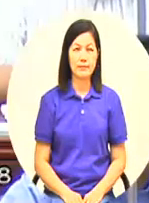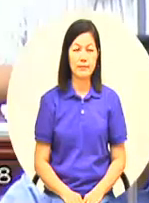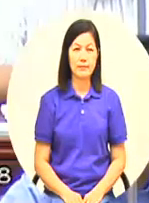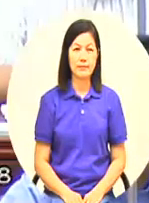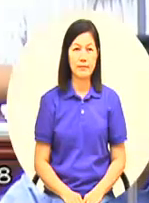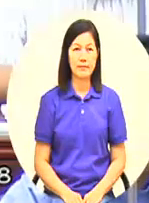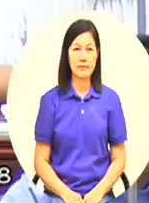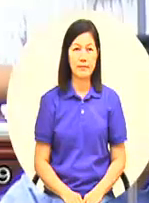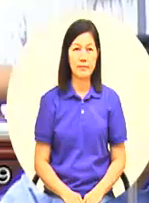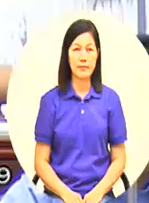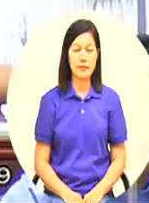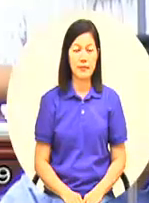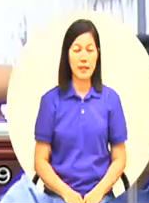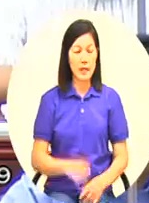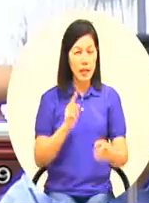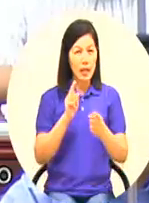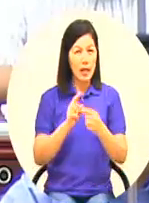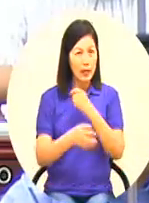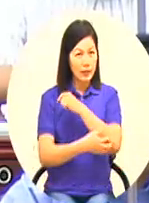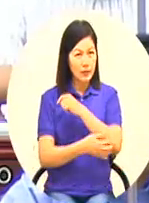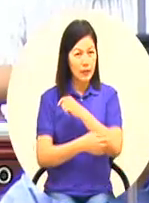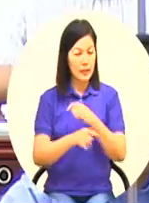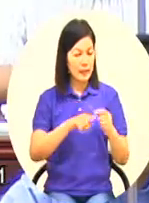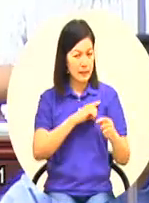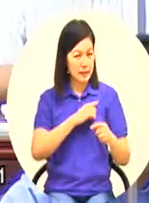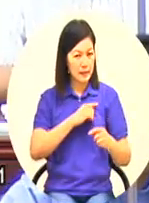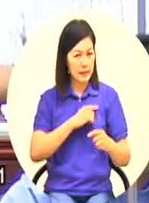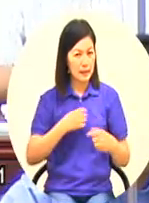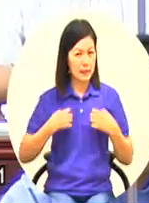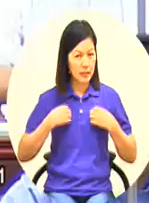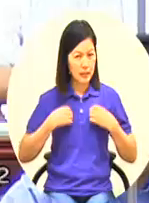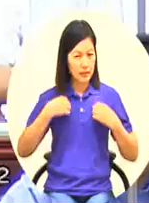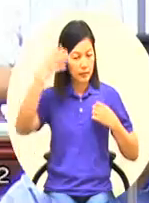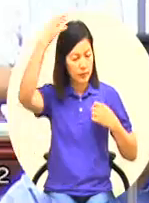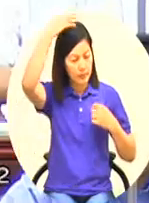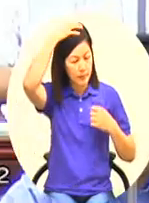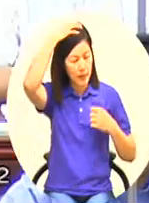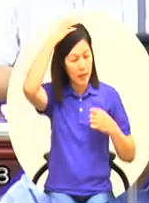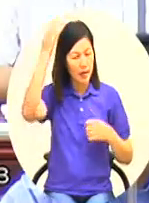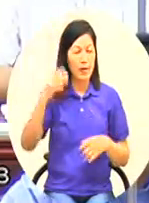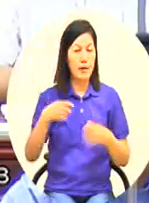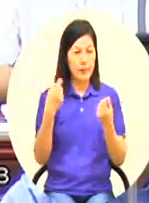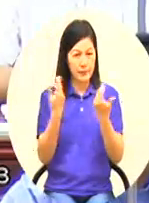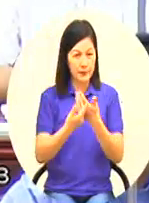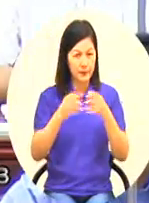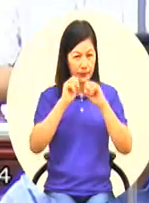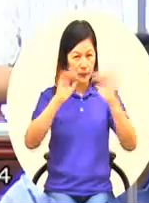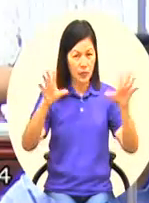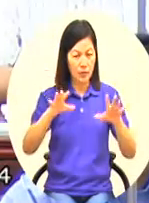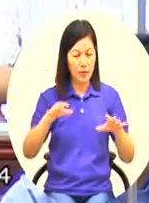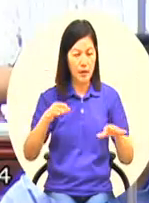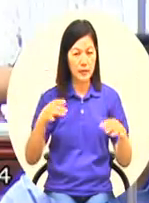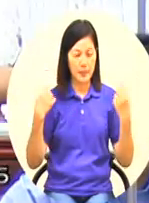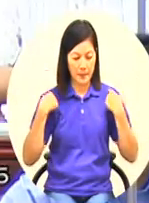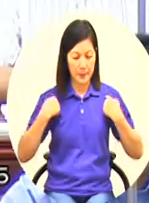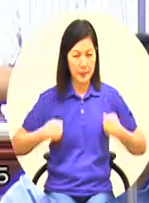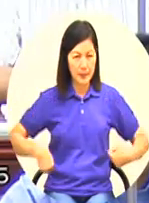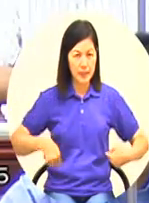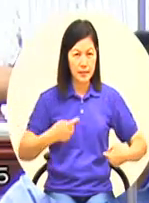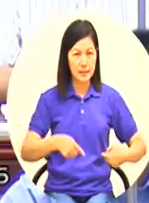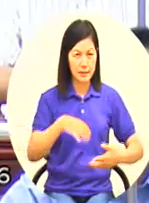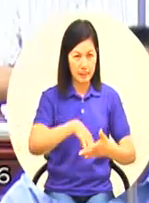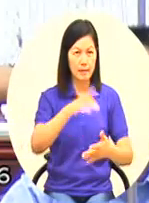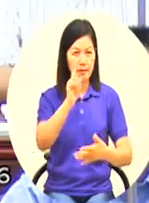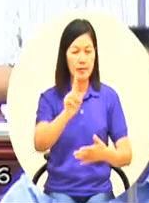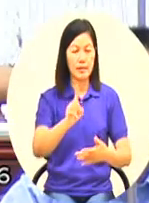其实队员本身他的装备，这个我们很重视。反光的背心是其中一种，另外一个我们今